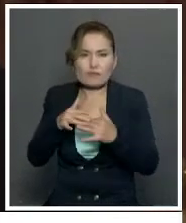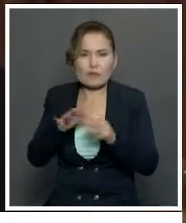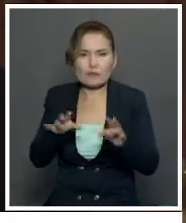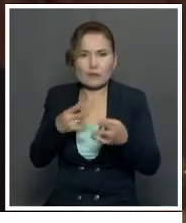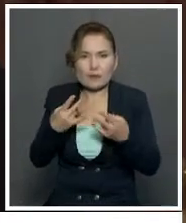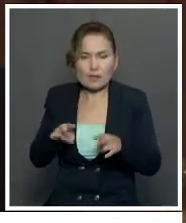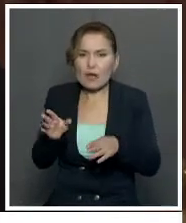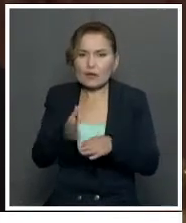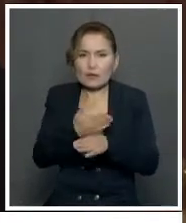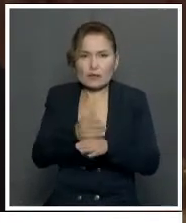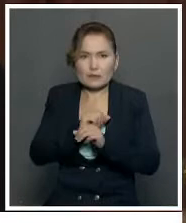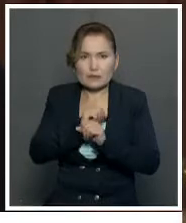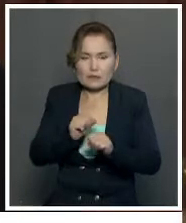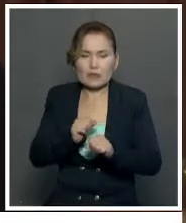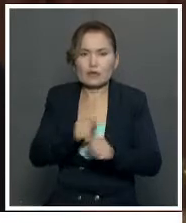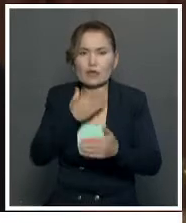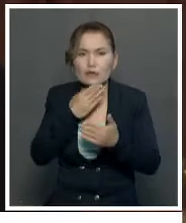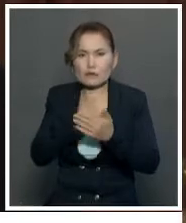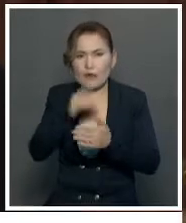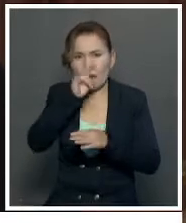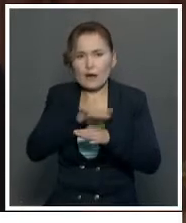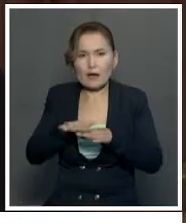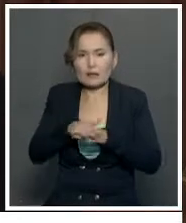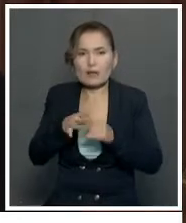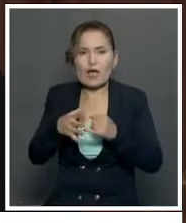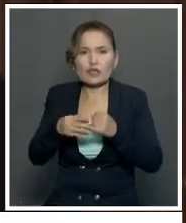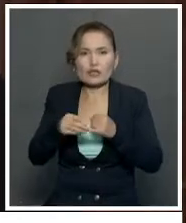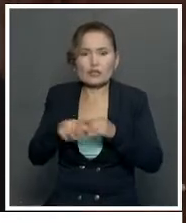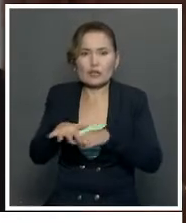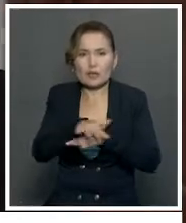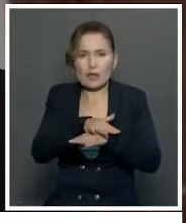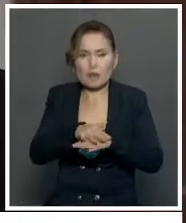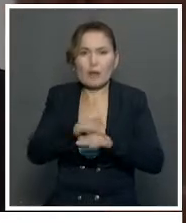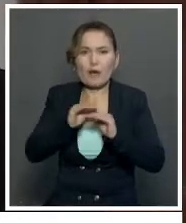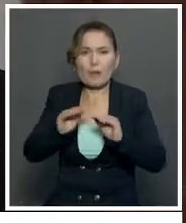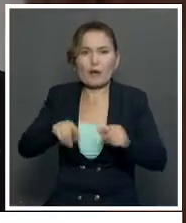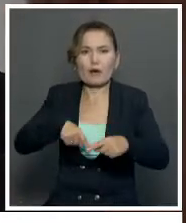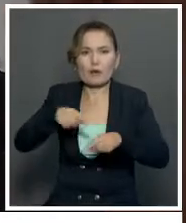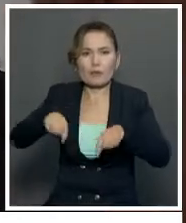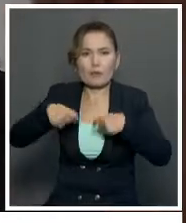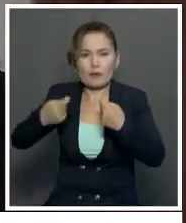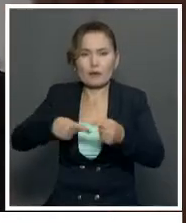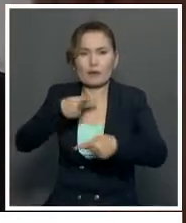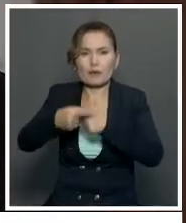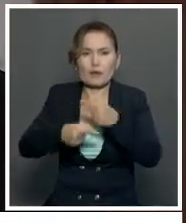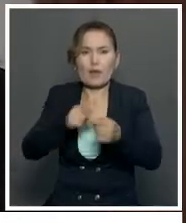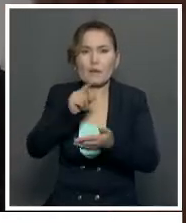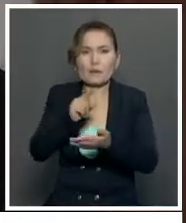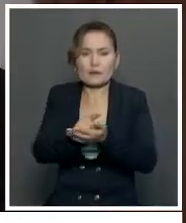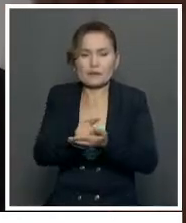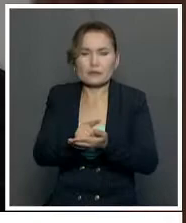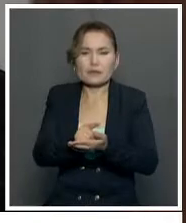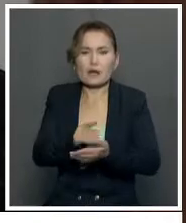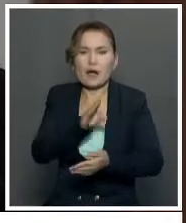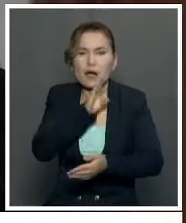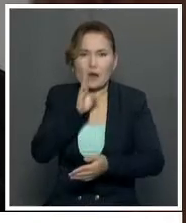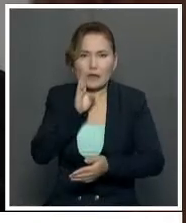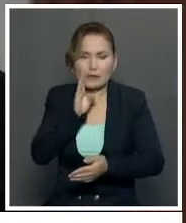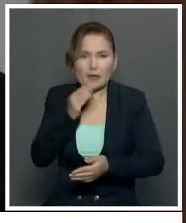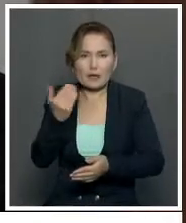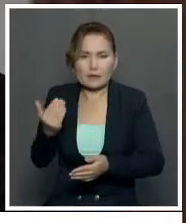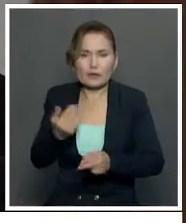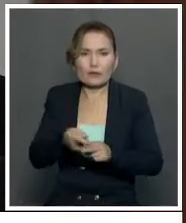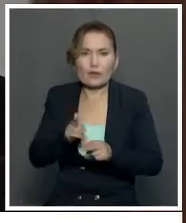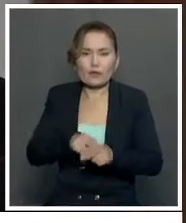біз бәріміз осындай дархан даланы емденіп, ұрпаққа аманат етіп жеткізуіміз біздің міндетіміз деп, сол аналардың